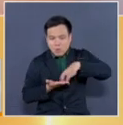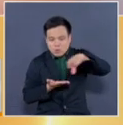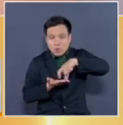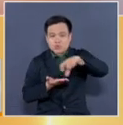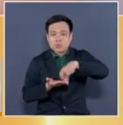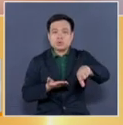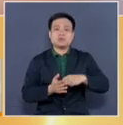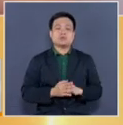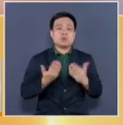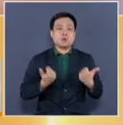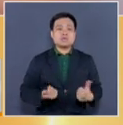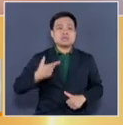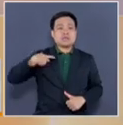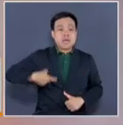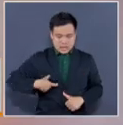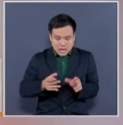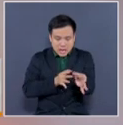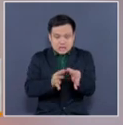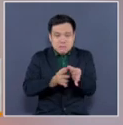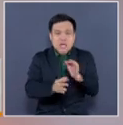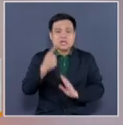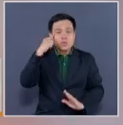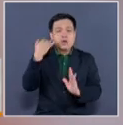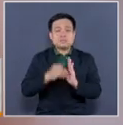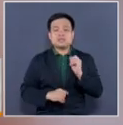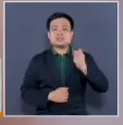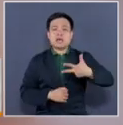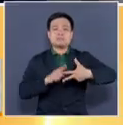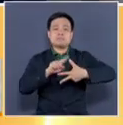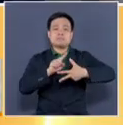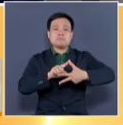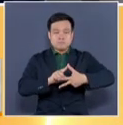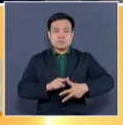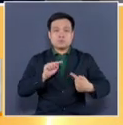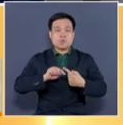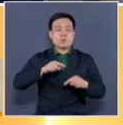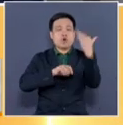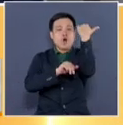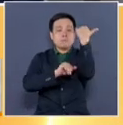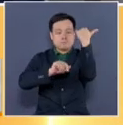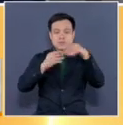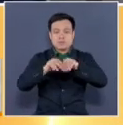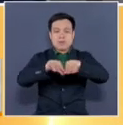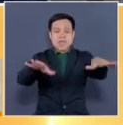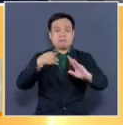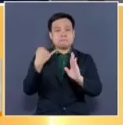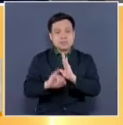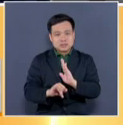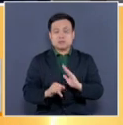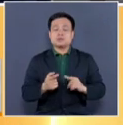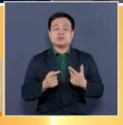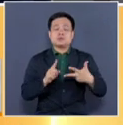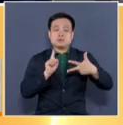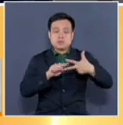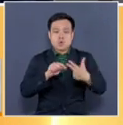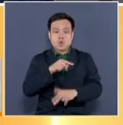ว่าอาจจะเข้าข่ายความผิด3ข้อหาด้วยกันนะคะก็จะมีนำเข้าข้อมูลอันเป็นเท็จเข้าสู่ระบบคอมพิวเตอร ์ ช่อโกงประชาชนแล้วก็ผิด